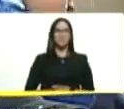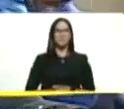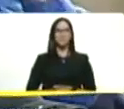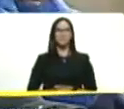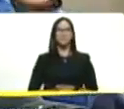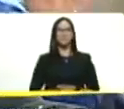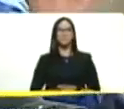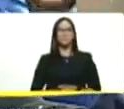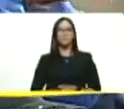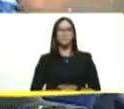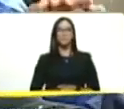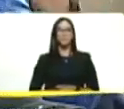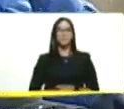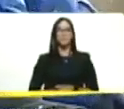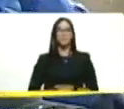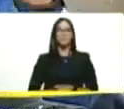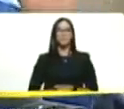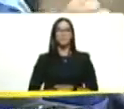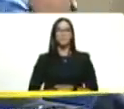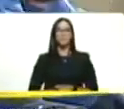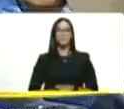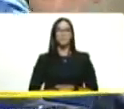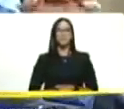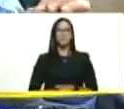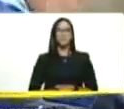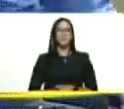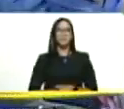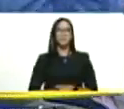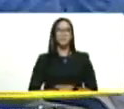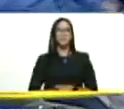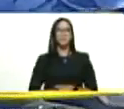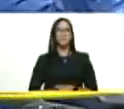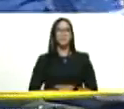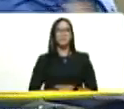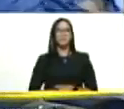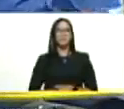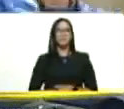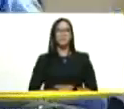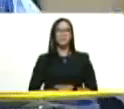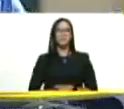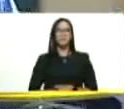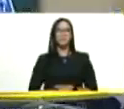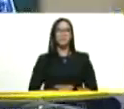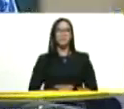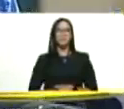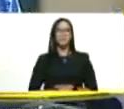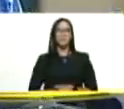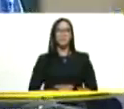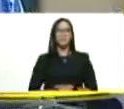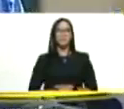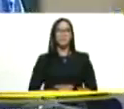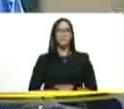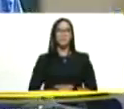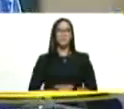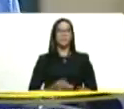الآن يعتبرونكم قائدا استثنائيا كبيرا مؤمنا وثوريا.